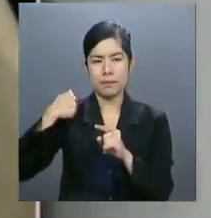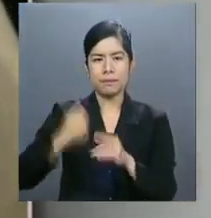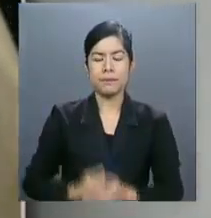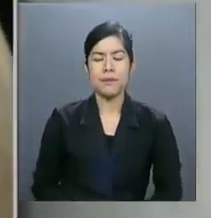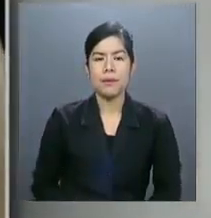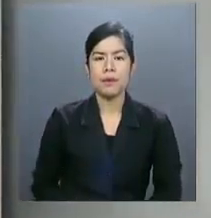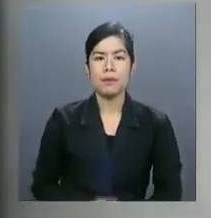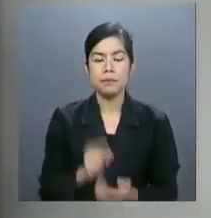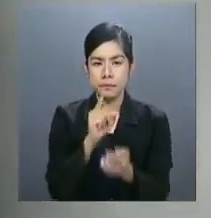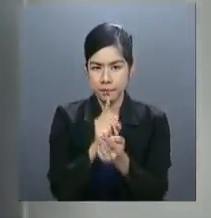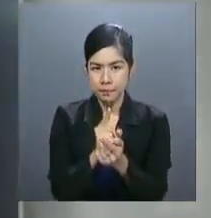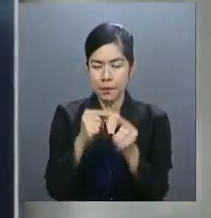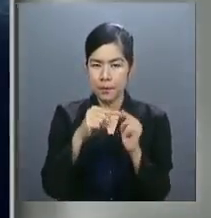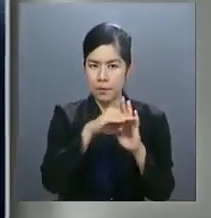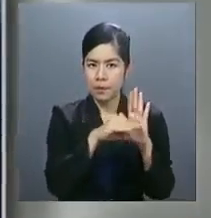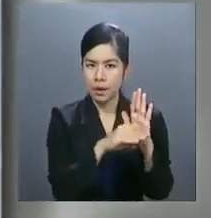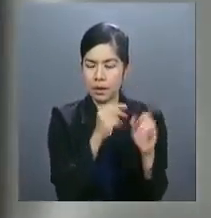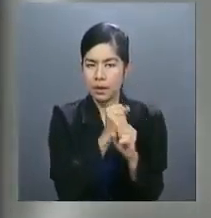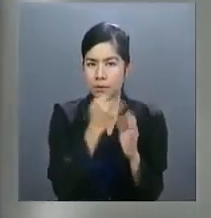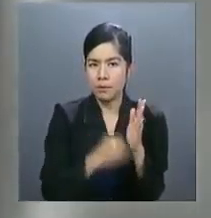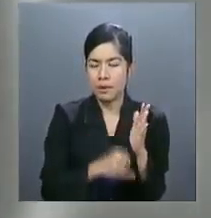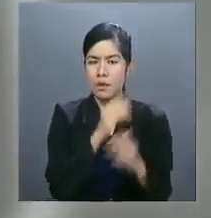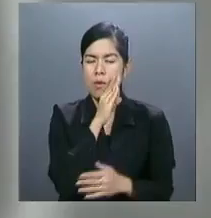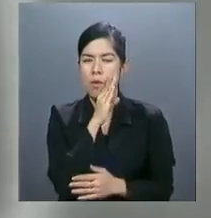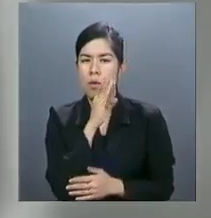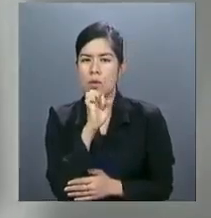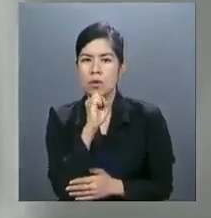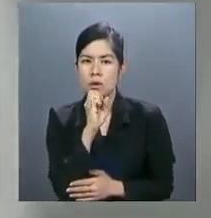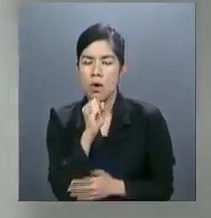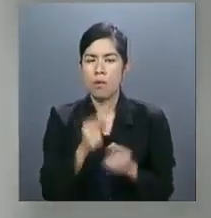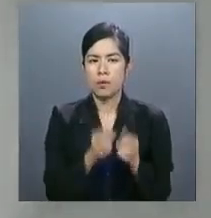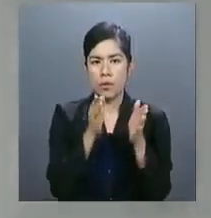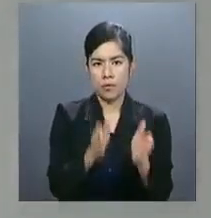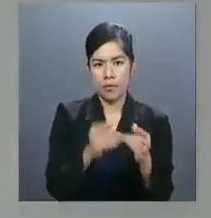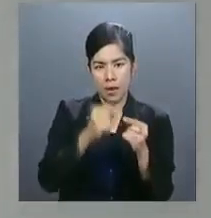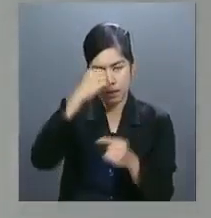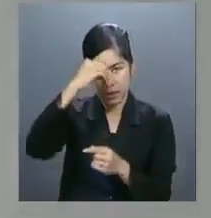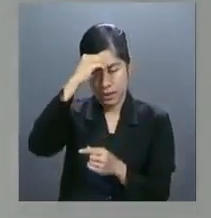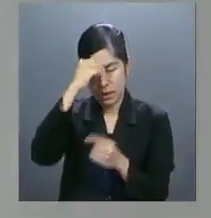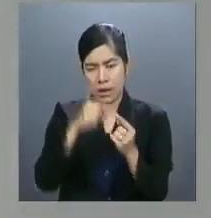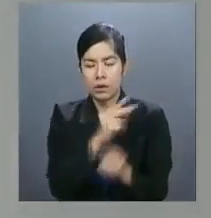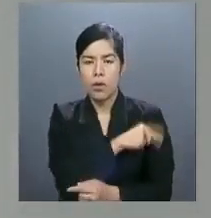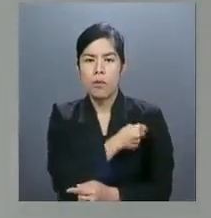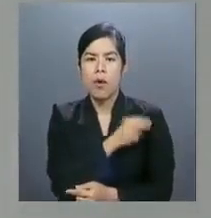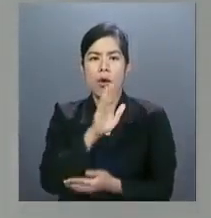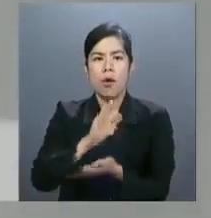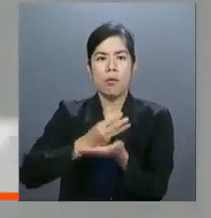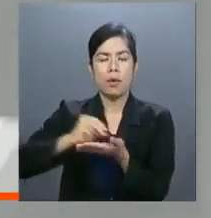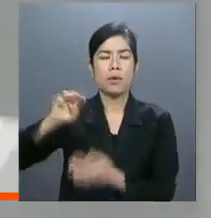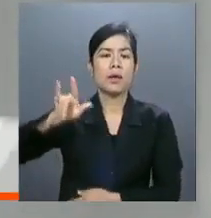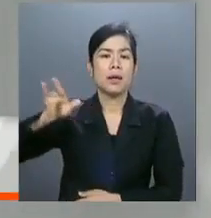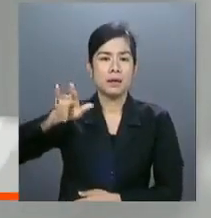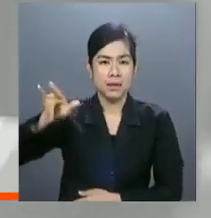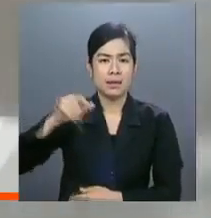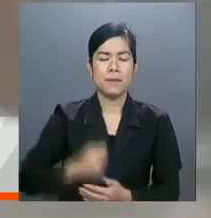หลังการตรวจพบขบวนการทุจริตสอบคัดเลือกเข้าวิทยาลัยแพทยศาสตร์ทันตแพทยศาสตร์และเภสัชศาสตร์มหาวิทยาลัยรังสิตร